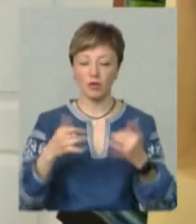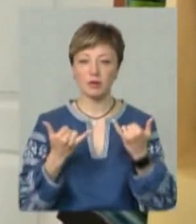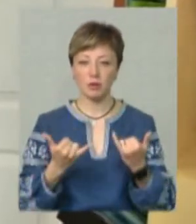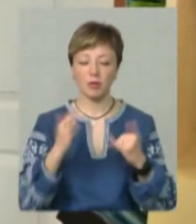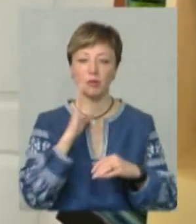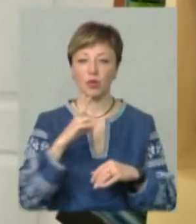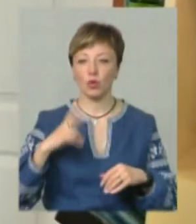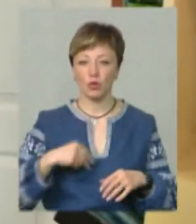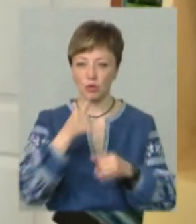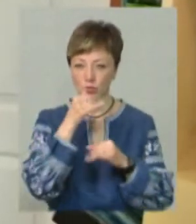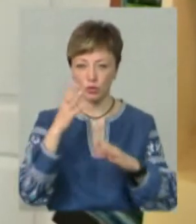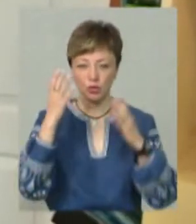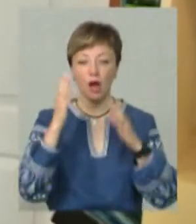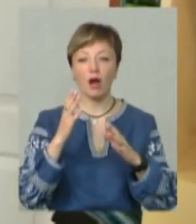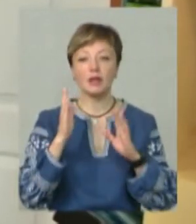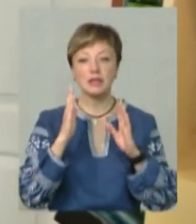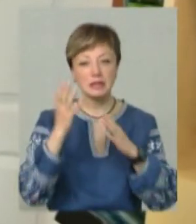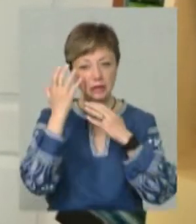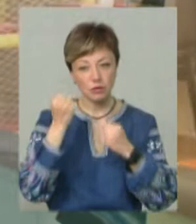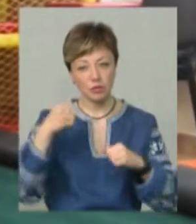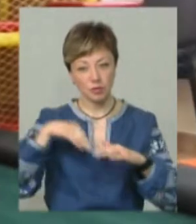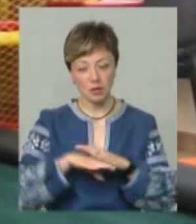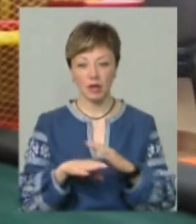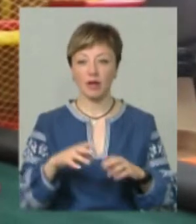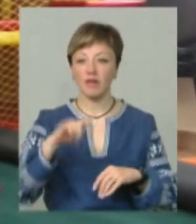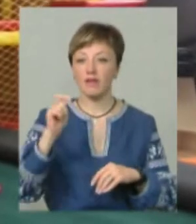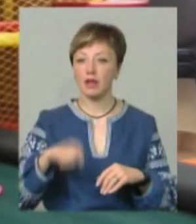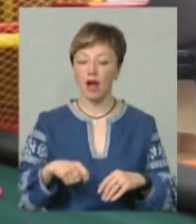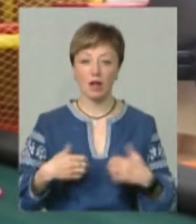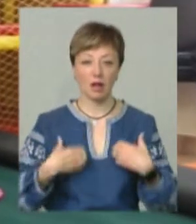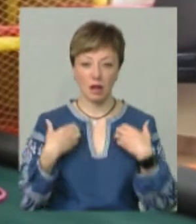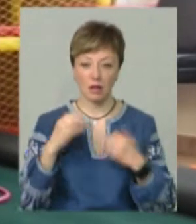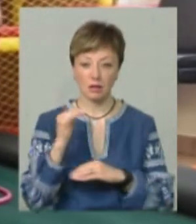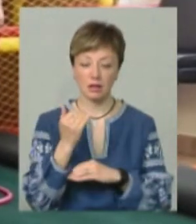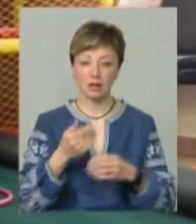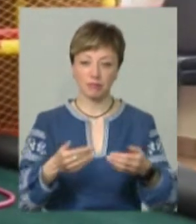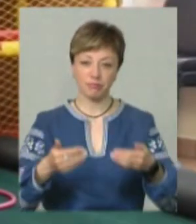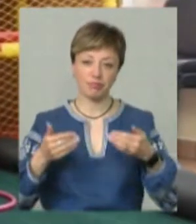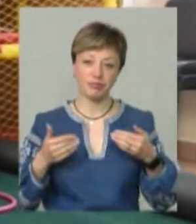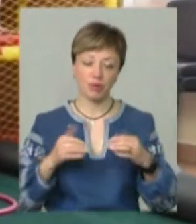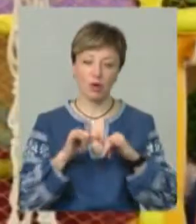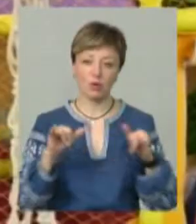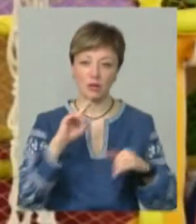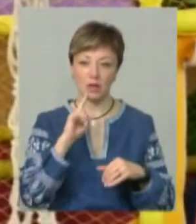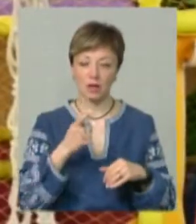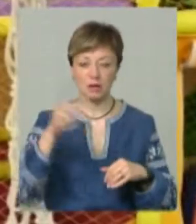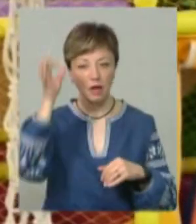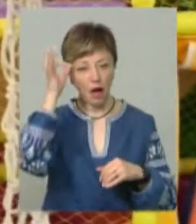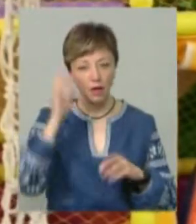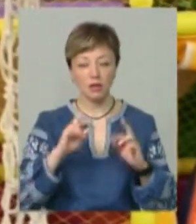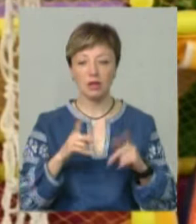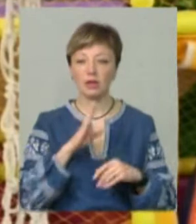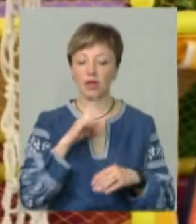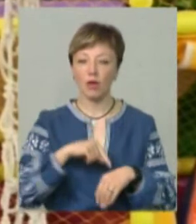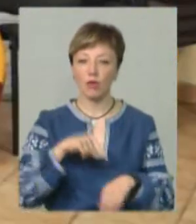матір, дочка може заснути лише в укритті. За її словами, війна дитину дуже налякала та відкинула в розвитку приблизно на рік. І згадує, як